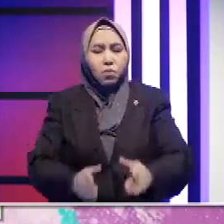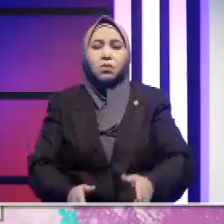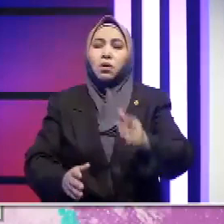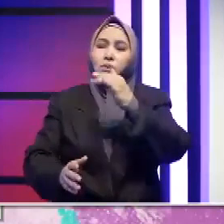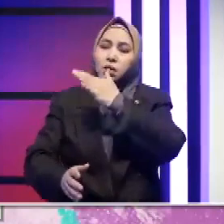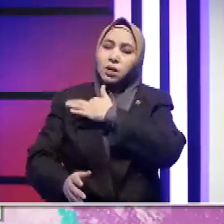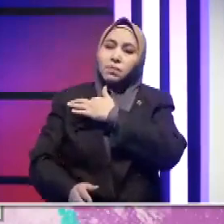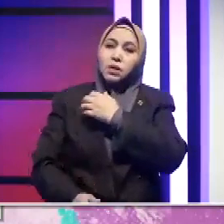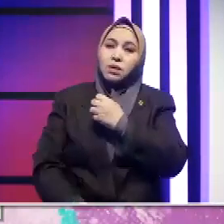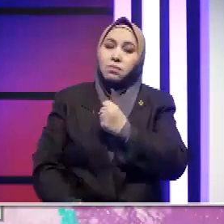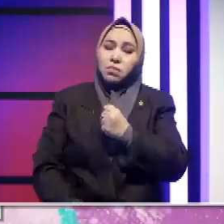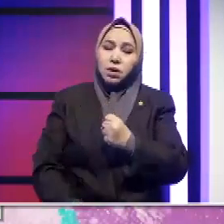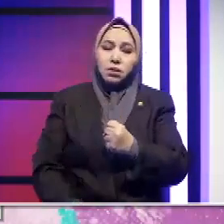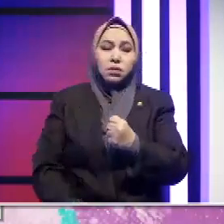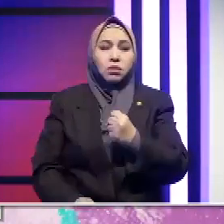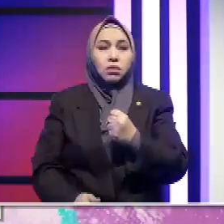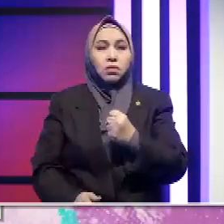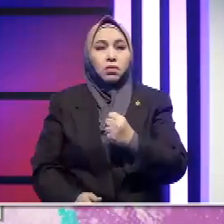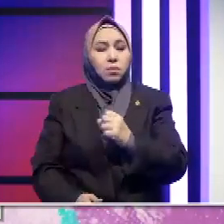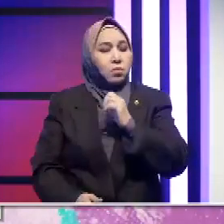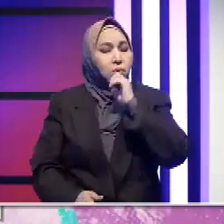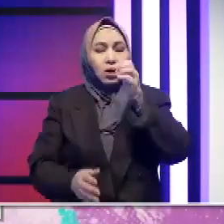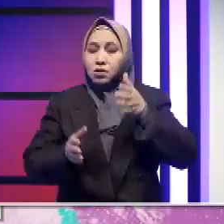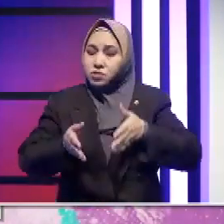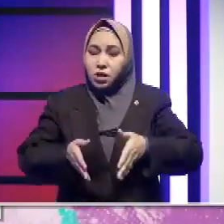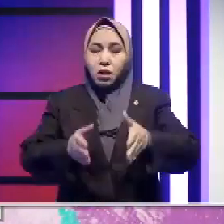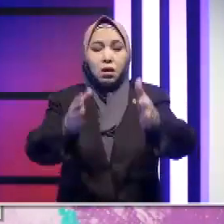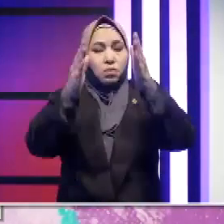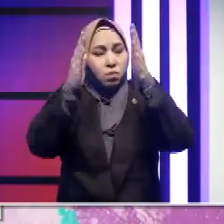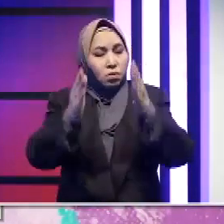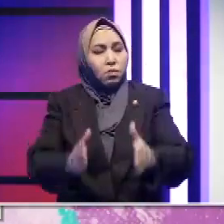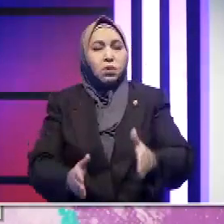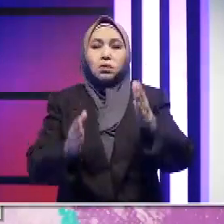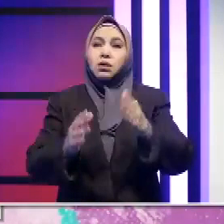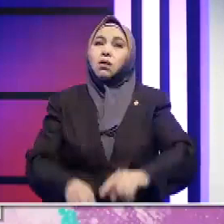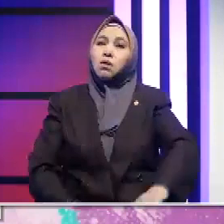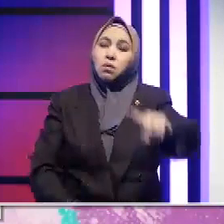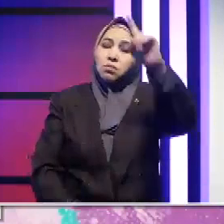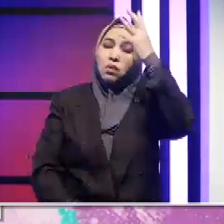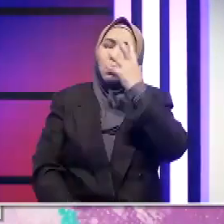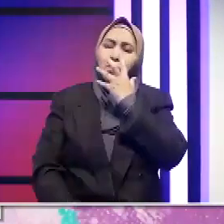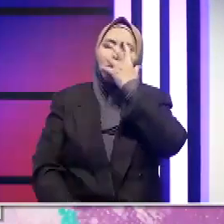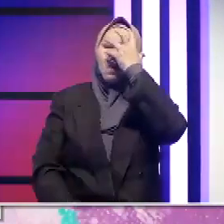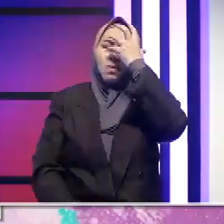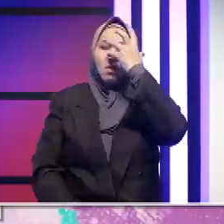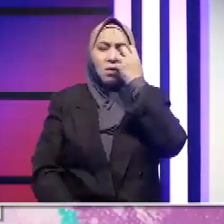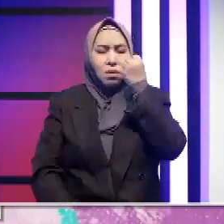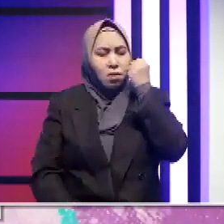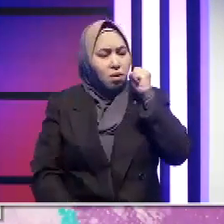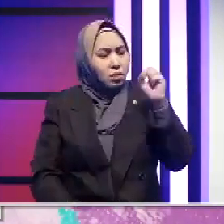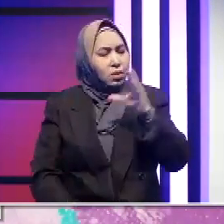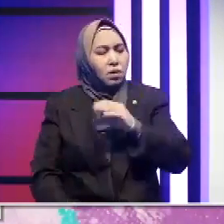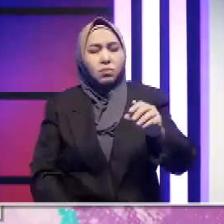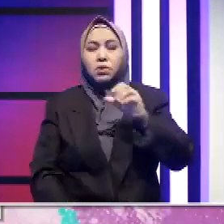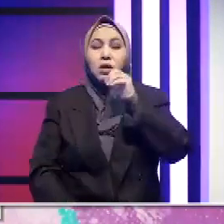MTA alaihim Hai choiril wubi alaihim walaa much